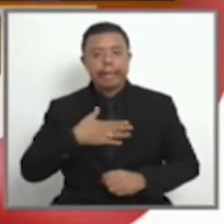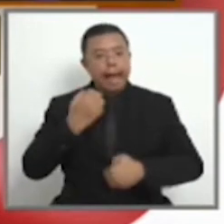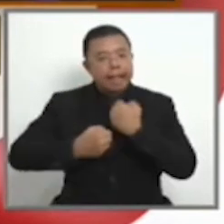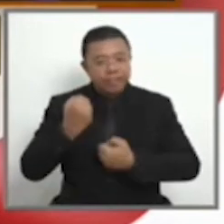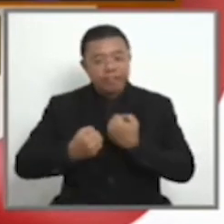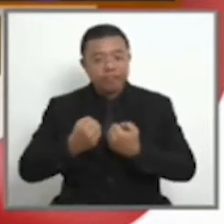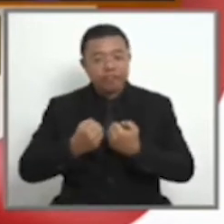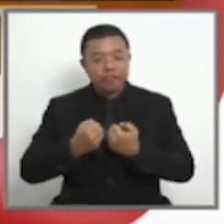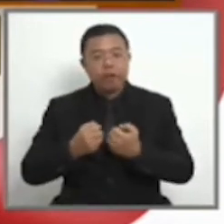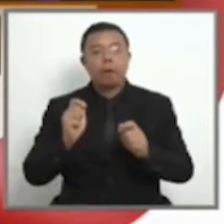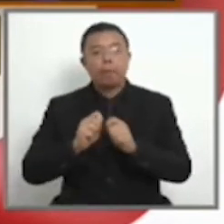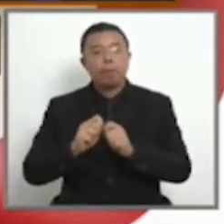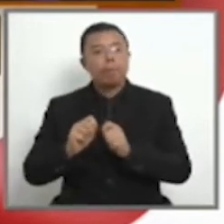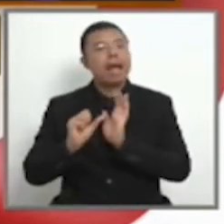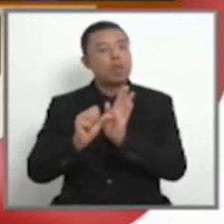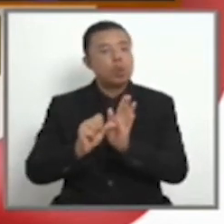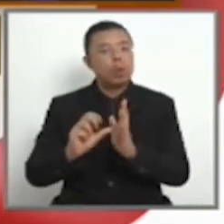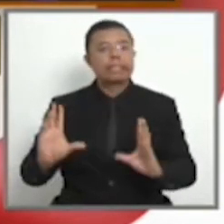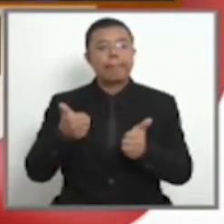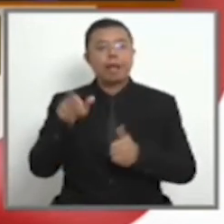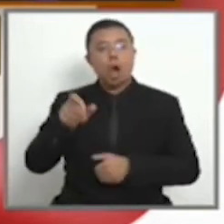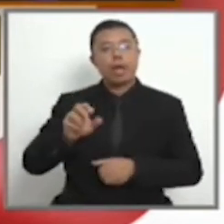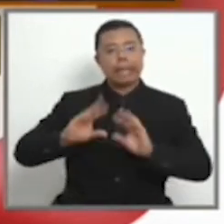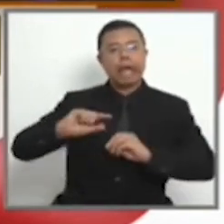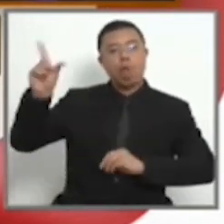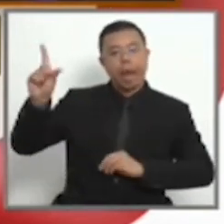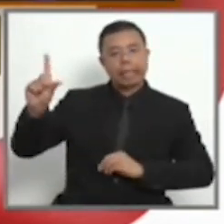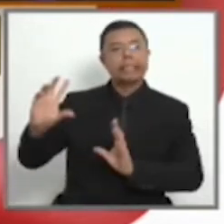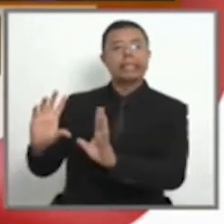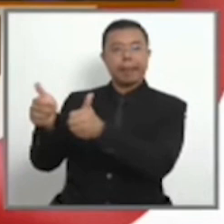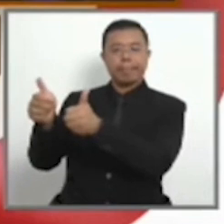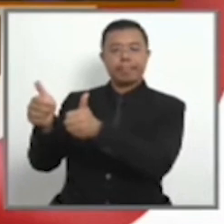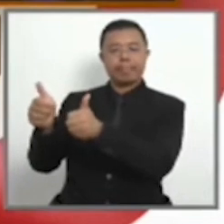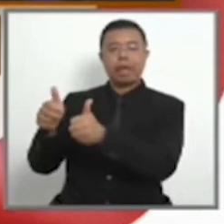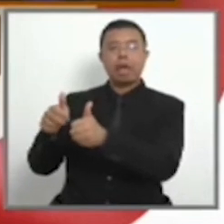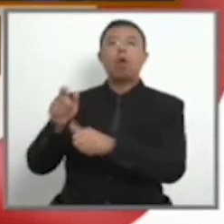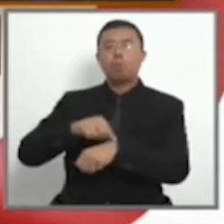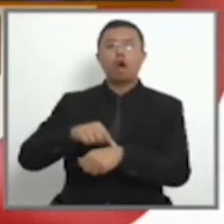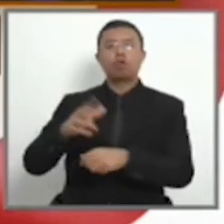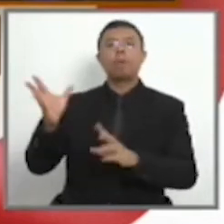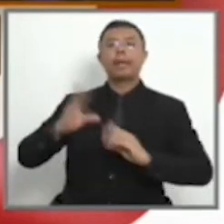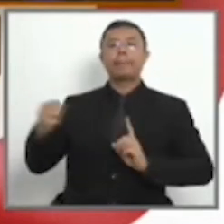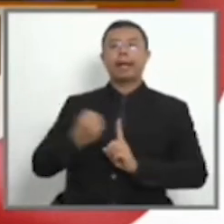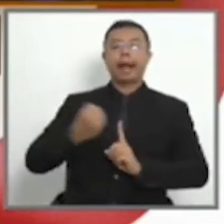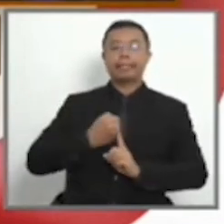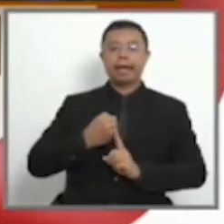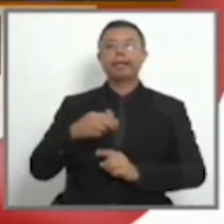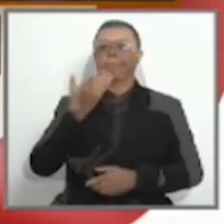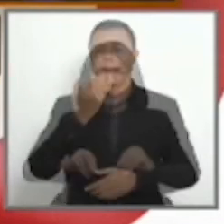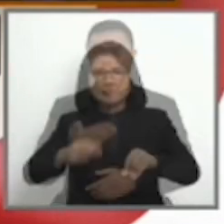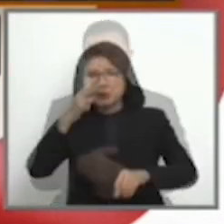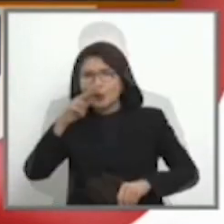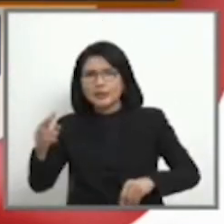aktif menyelamatkan kaum perempuan yang bekerja di luar negeri dari tindakan-tindakan kekerasan seperti itu. Terima